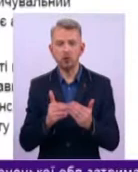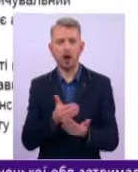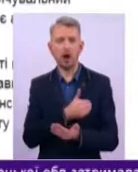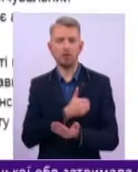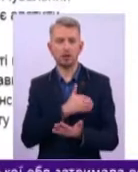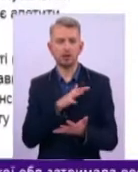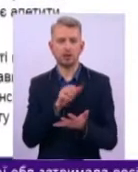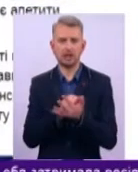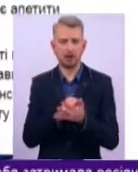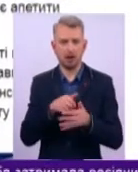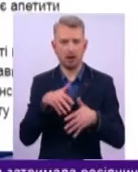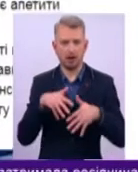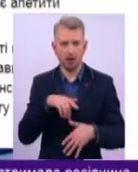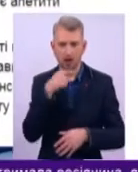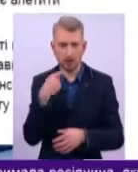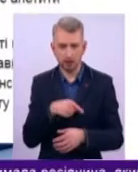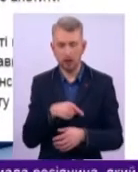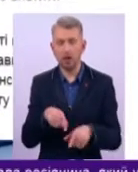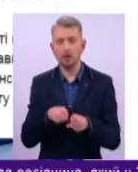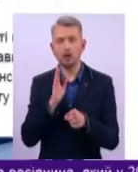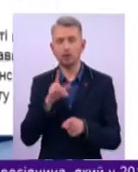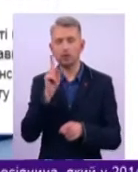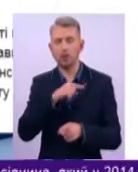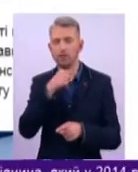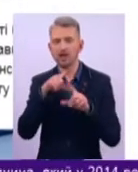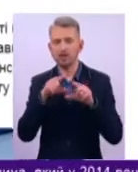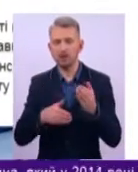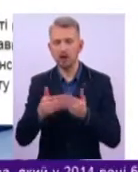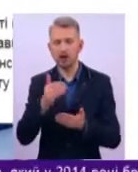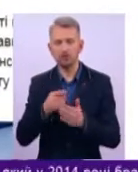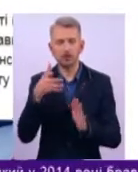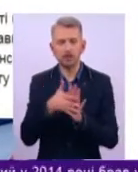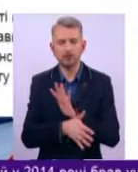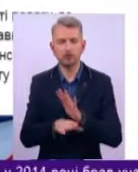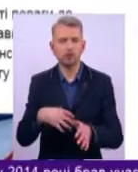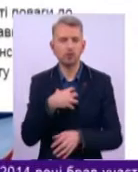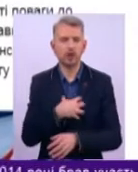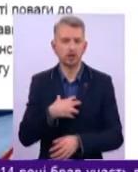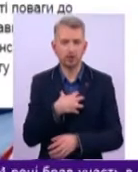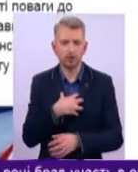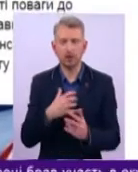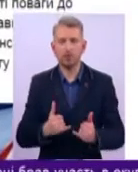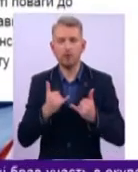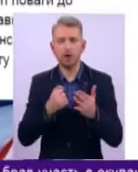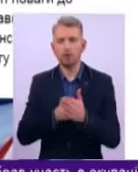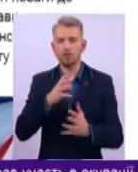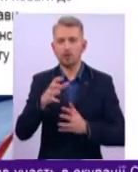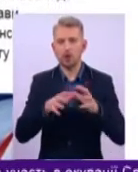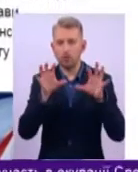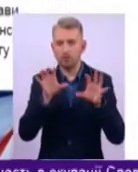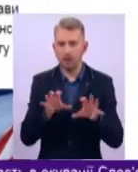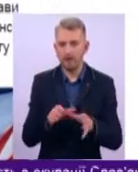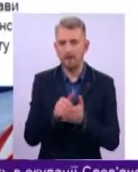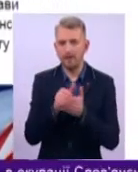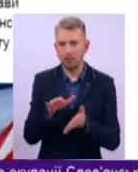агресора, каже президент. І так буде, допоки в Кремлі нарешті не зрозуміють важливості поваги до міжнародного права,